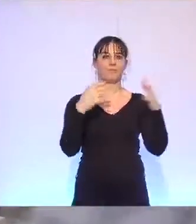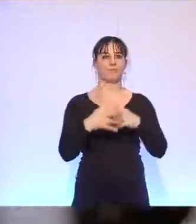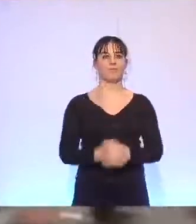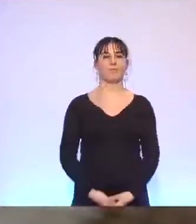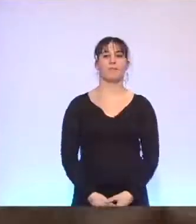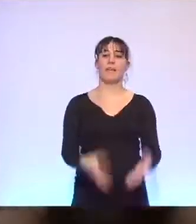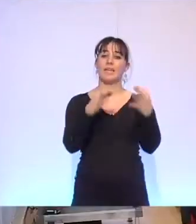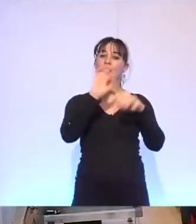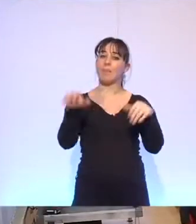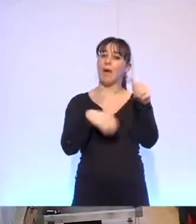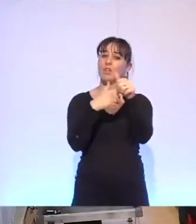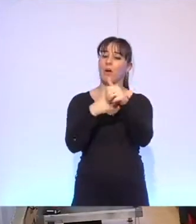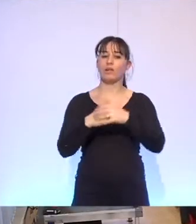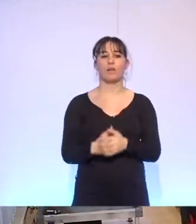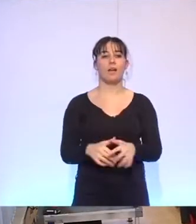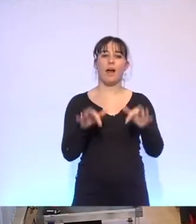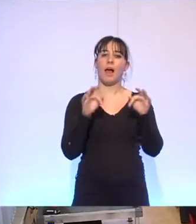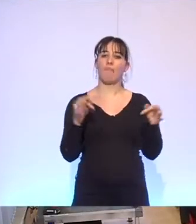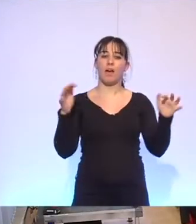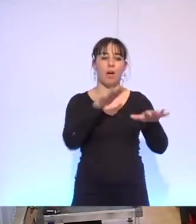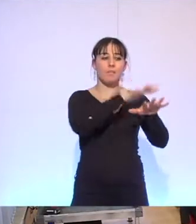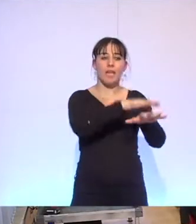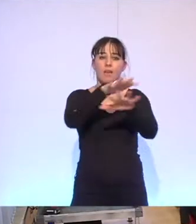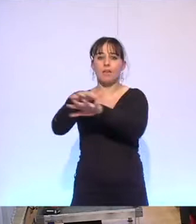Dixième adjoint, adjoint de secteur, Thierry Chastagnier.